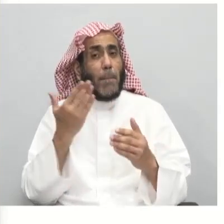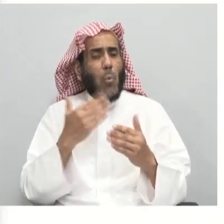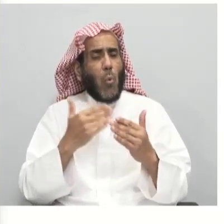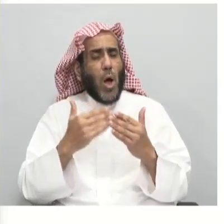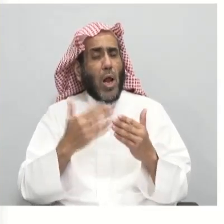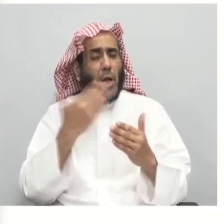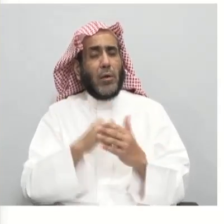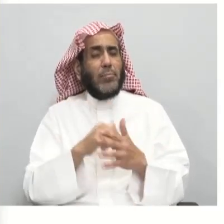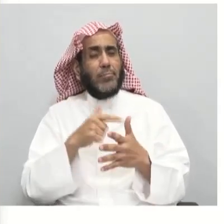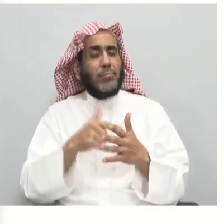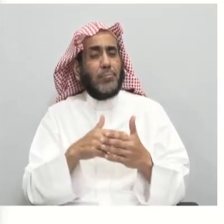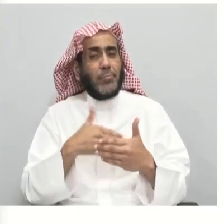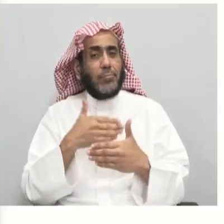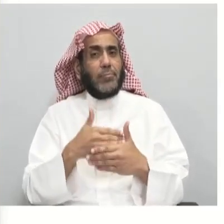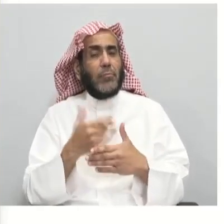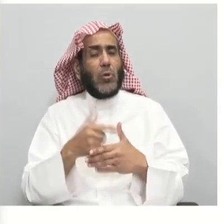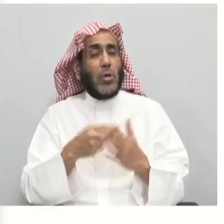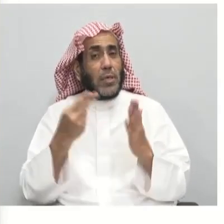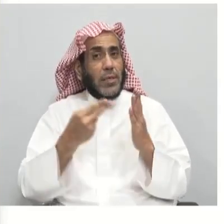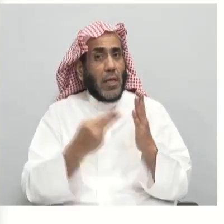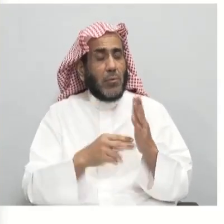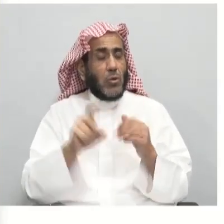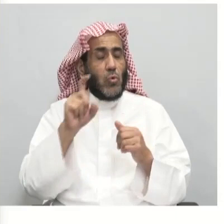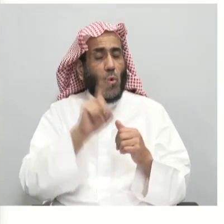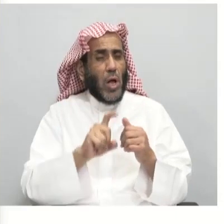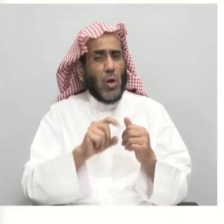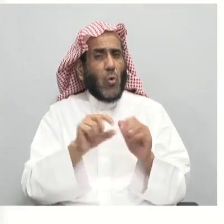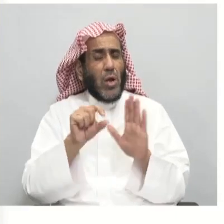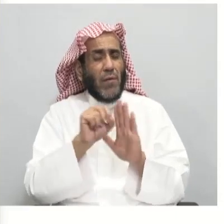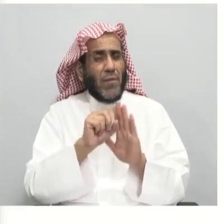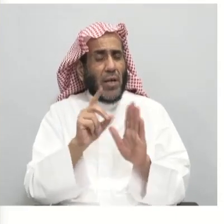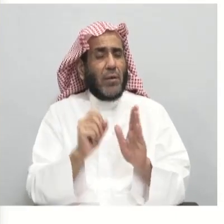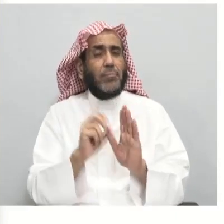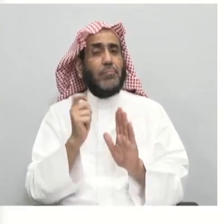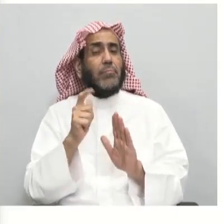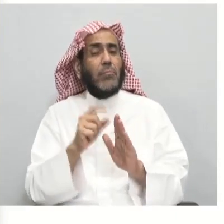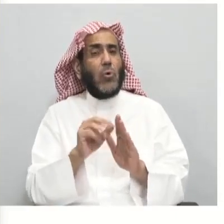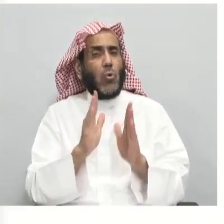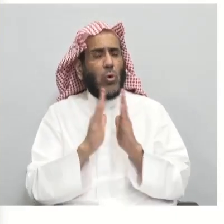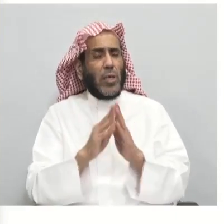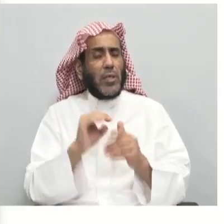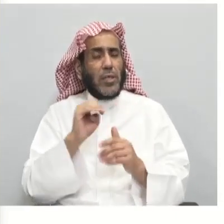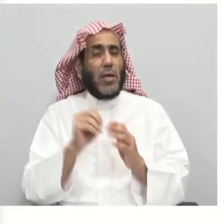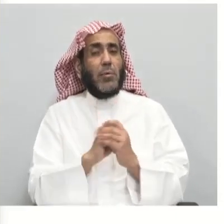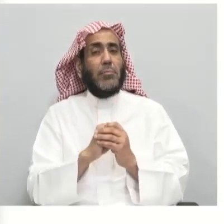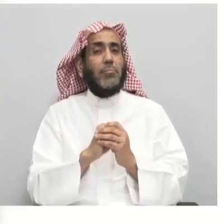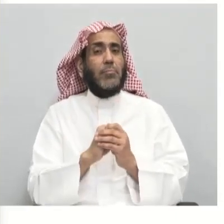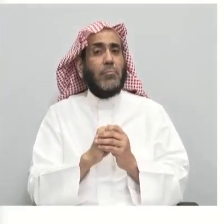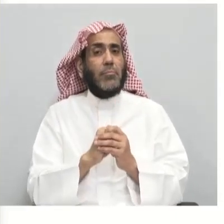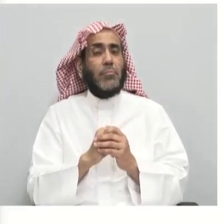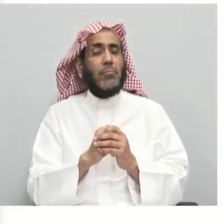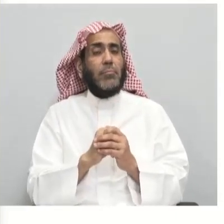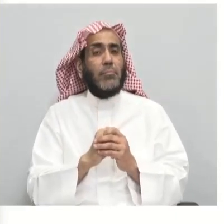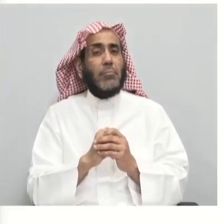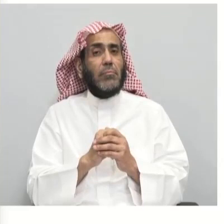وكذلك بكتابه سؤال لكل فكره وتحديد الاجابه اذا